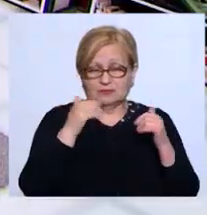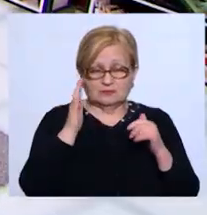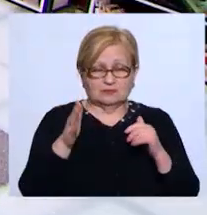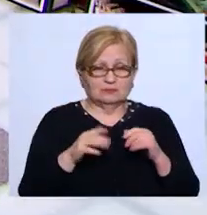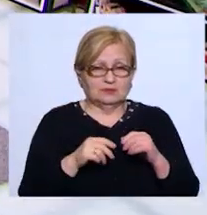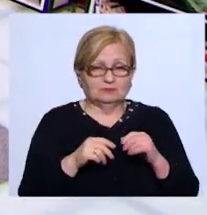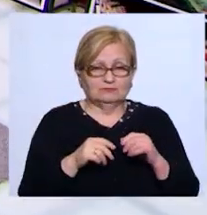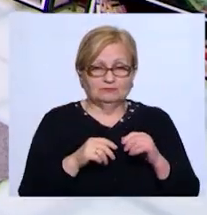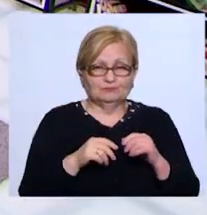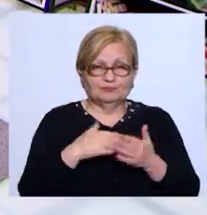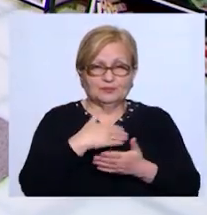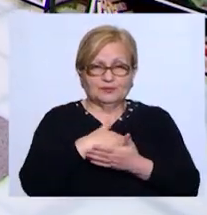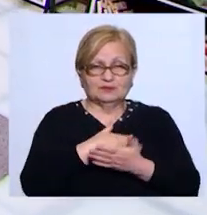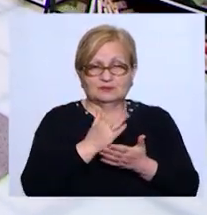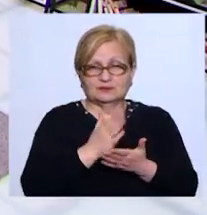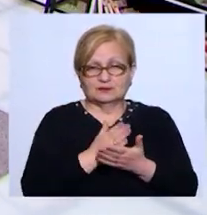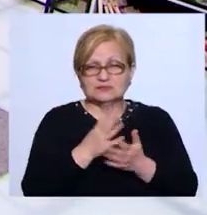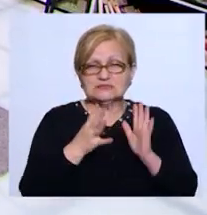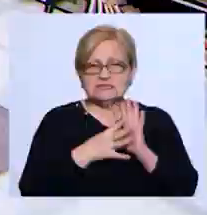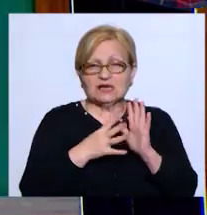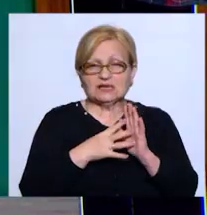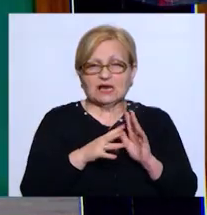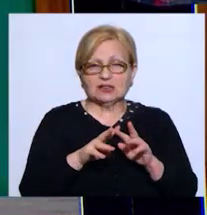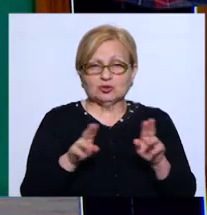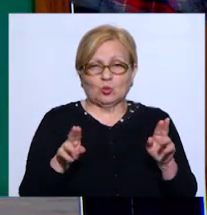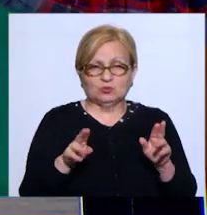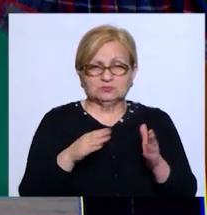იგი ვჭრი 9 ტოლ ნაჭრად.